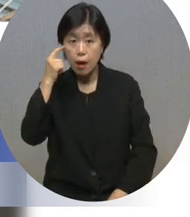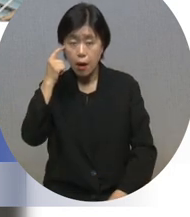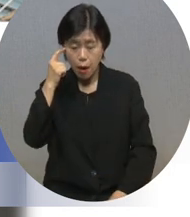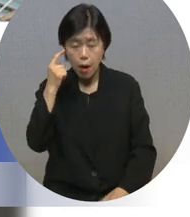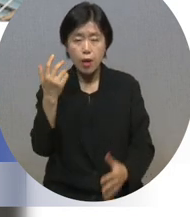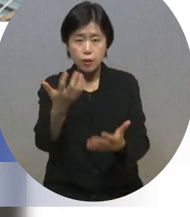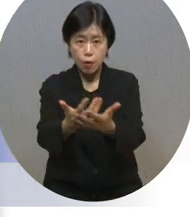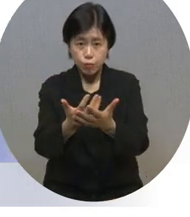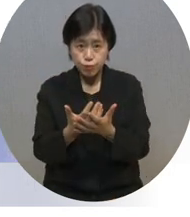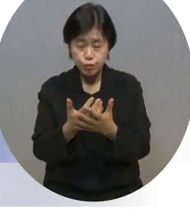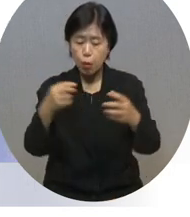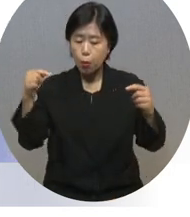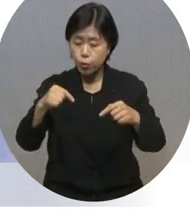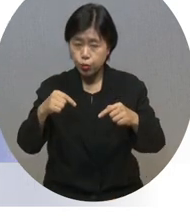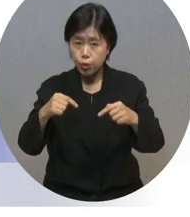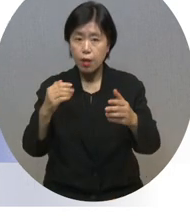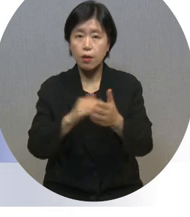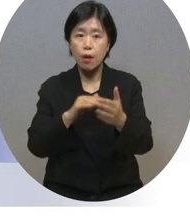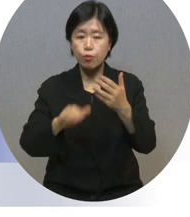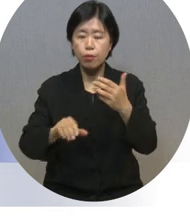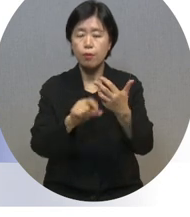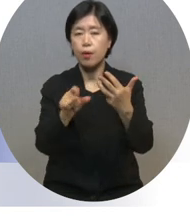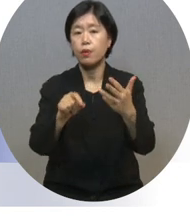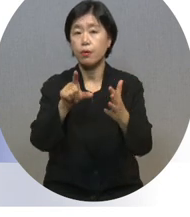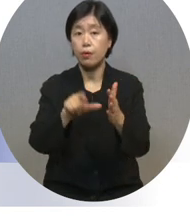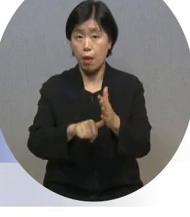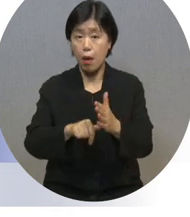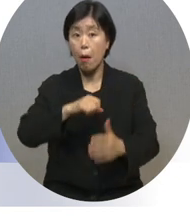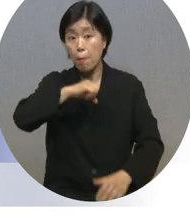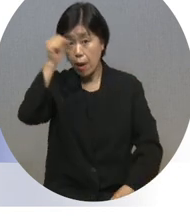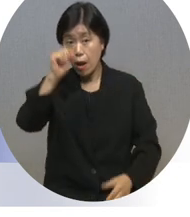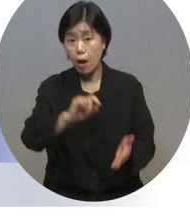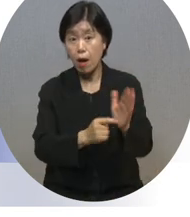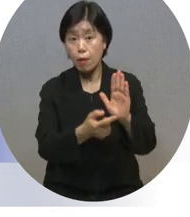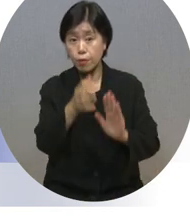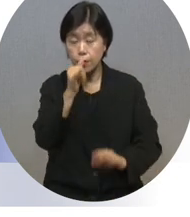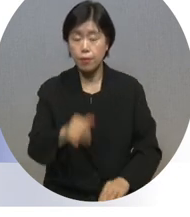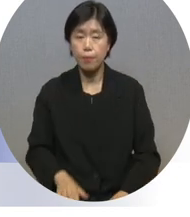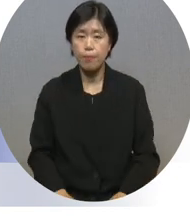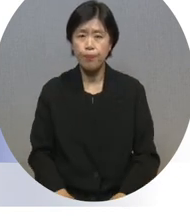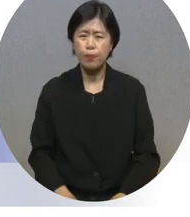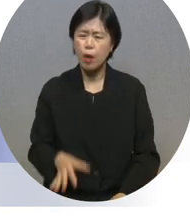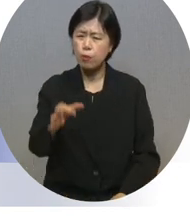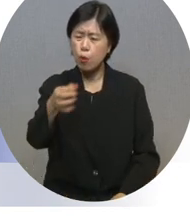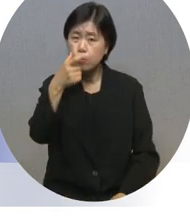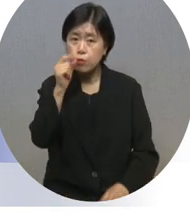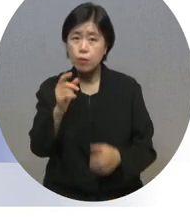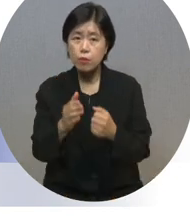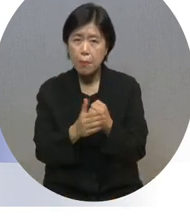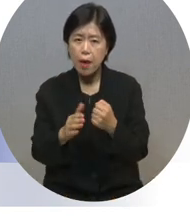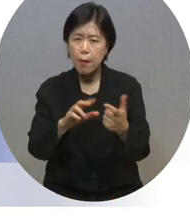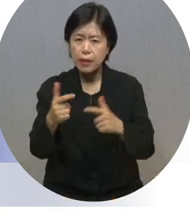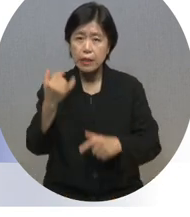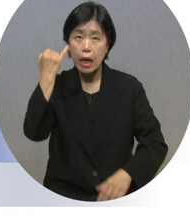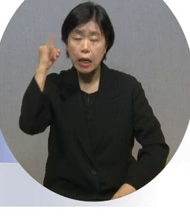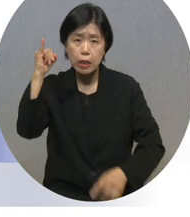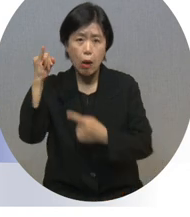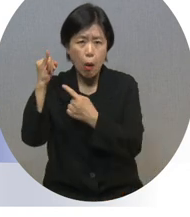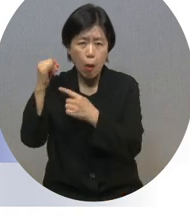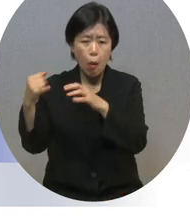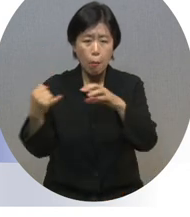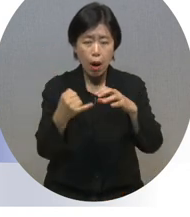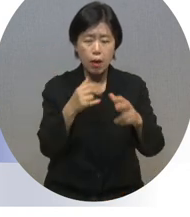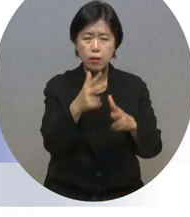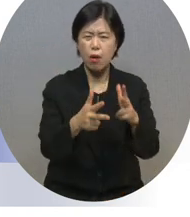중으로 선정합니다. 센터는 성장 가능성이 있지만 정보와 자본 부족으로 어려움에 부딪히는 우수